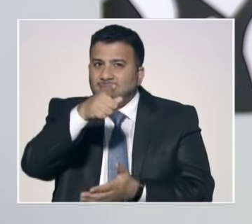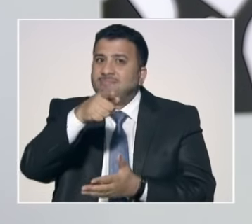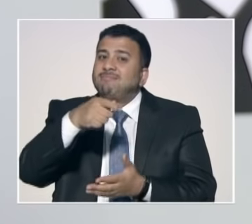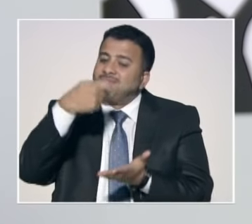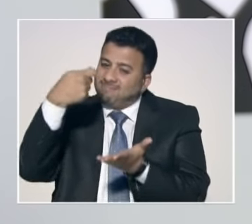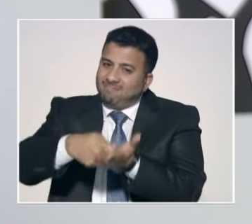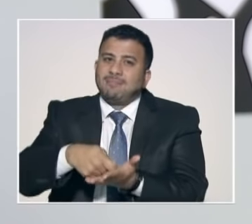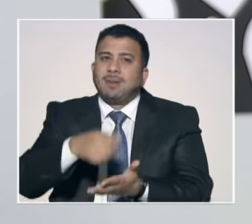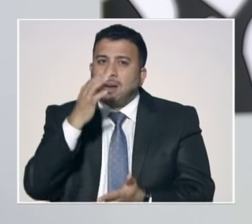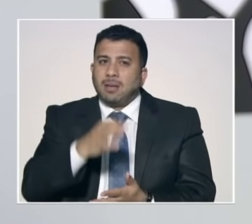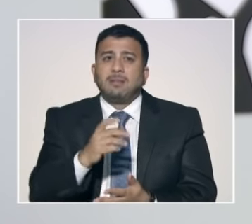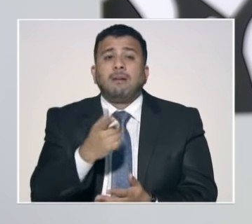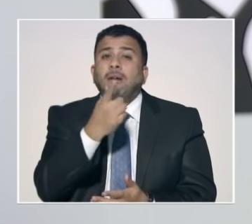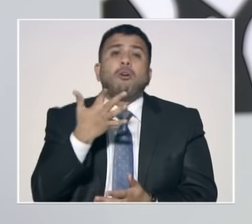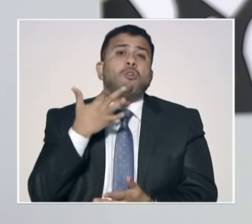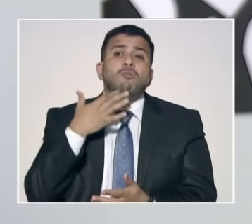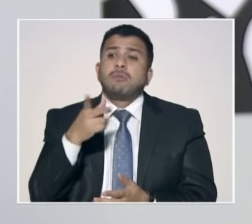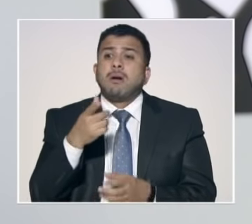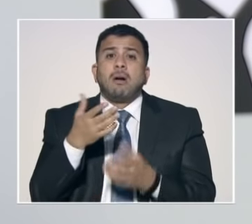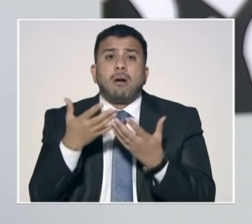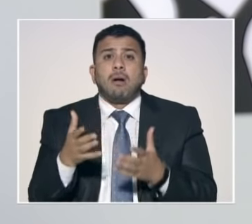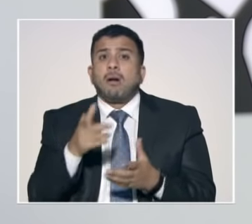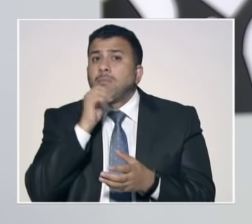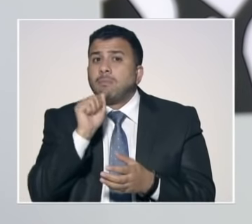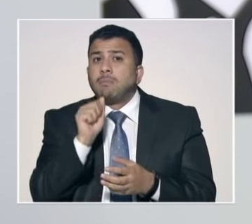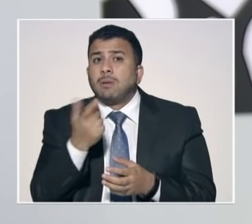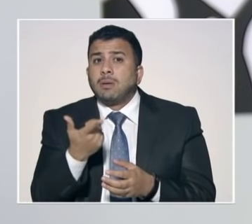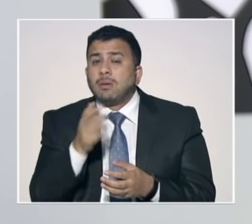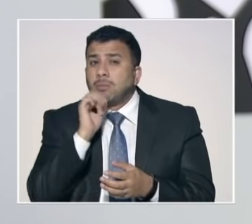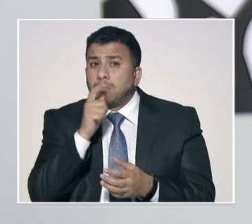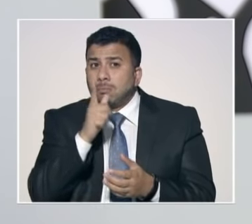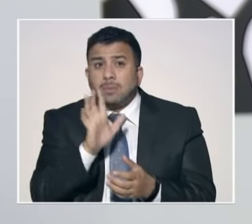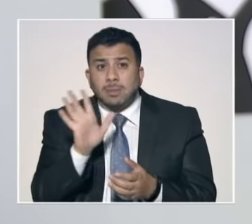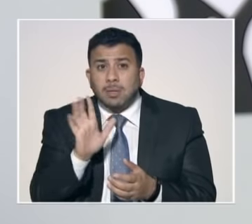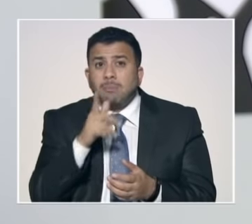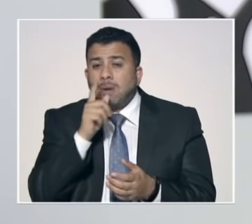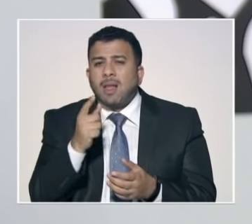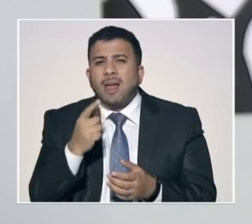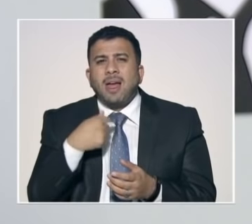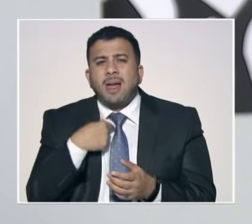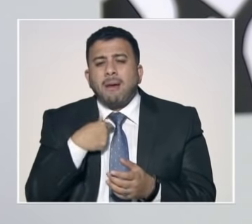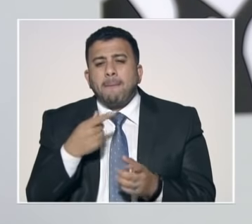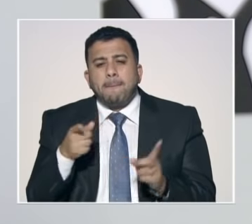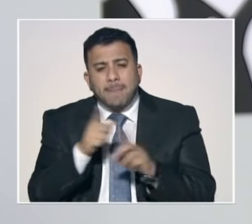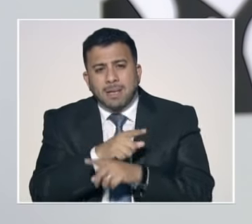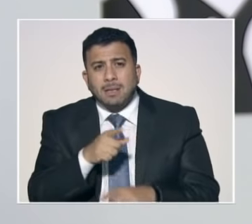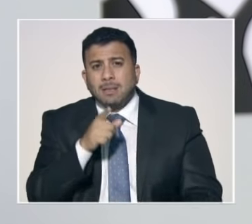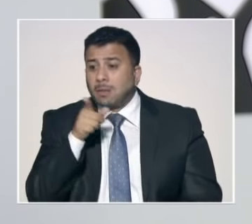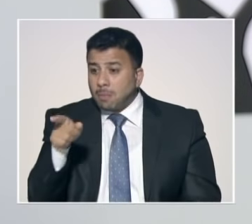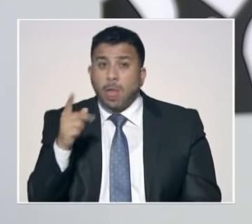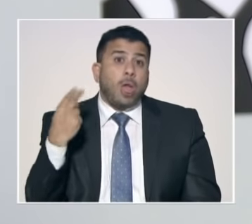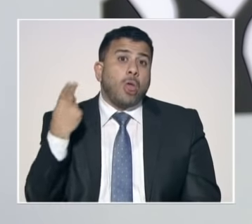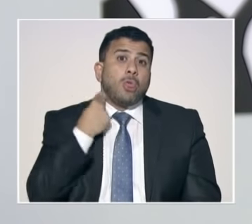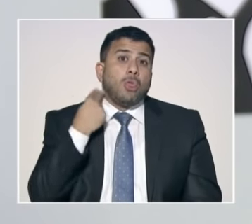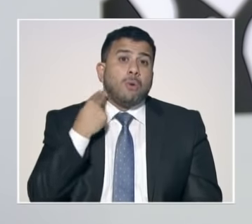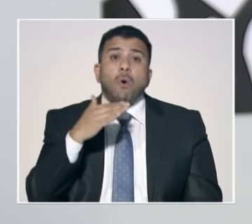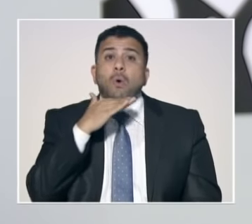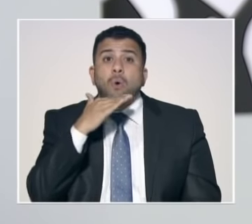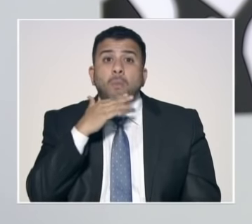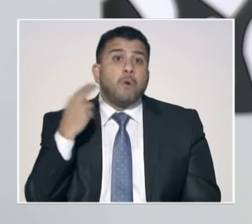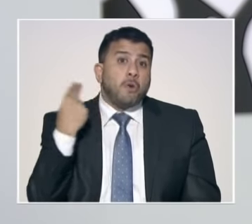ولكن مع الإتلاف يثبت البدل وينتفي التأثيم عنه والزلل، يعني هم لا إثم عليهم ولا